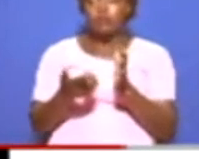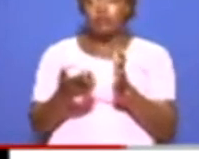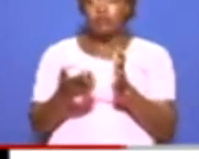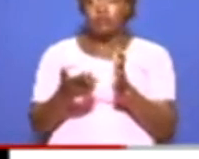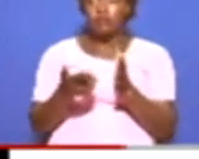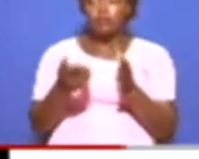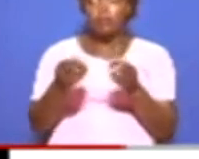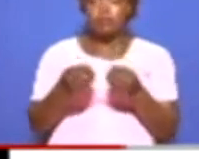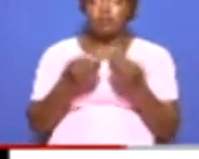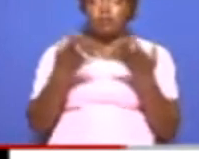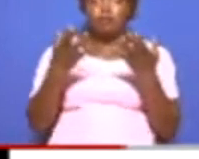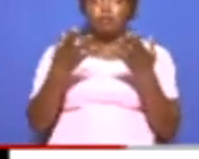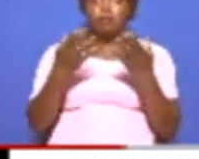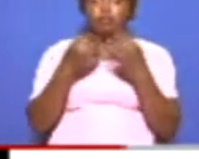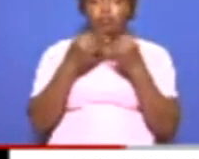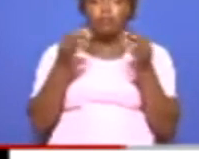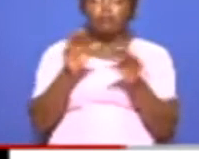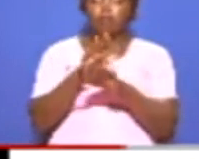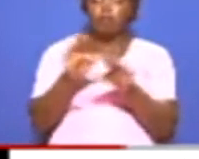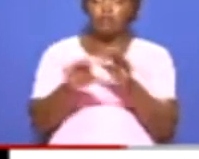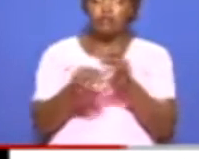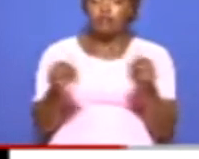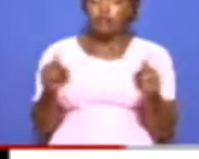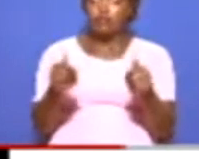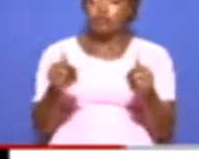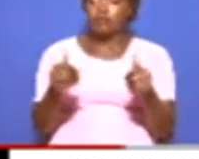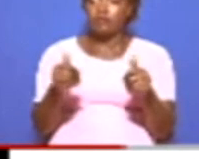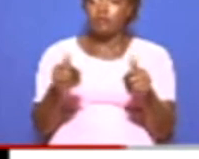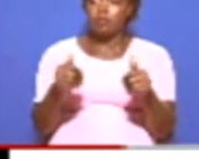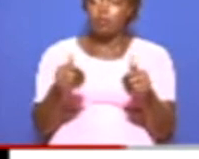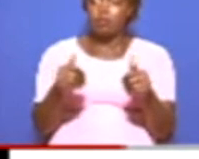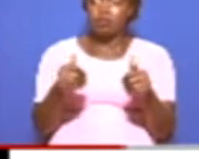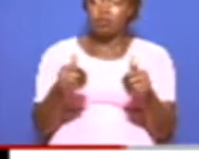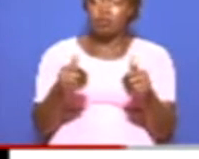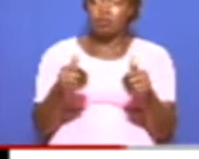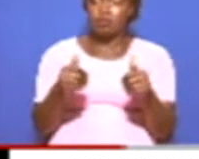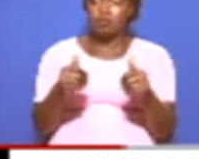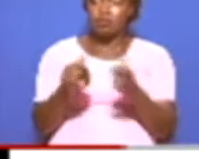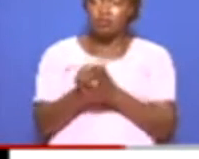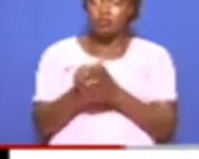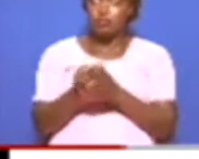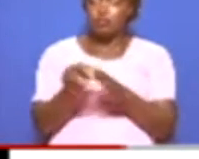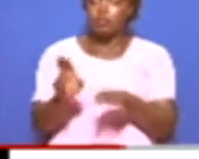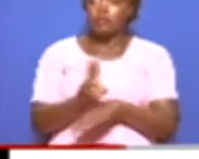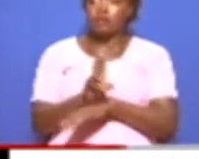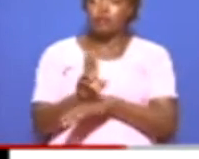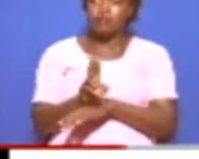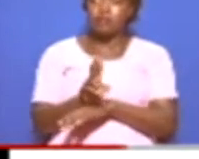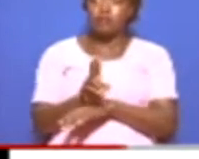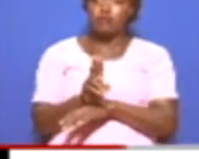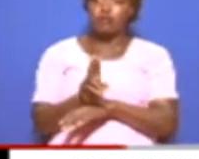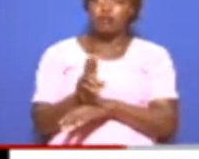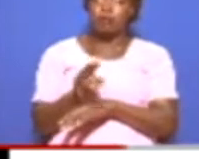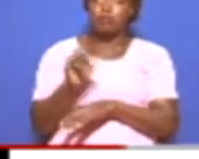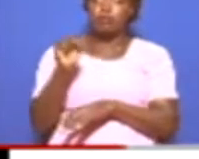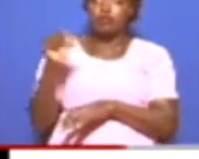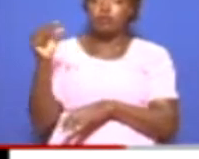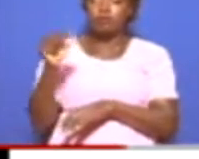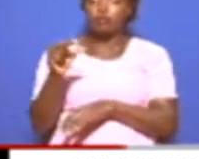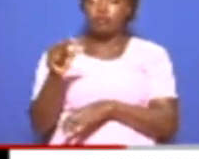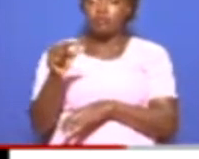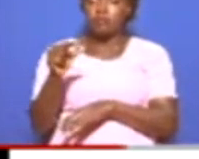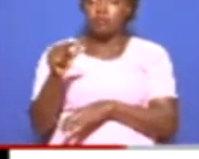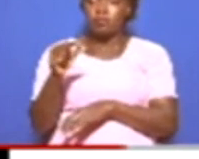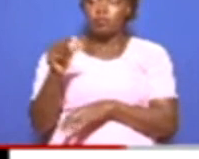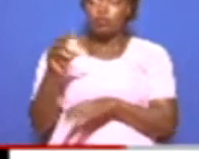ile information moja kwa moja, ndio maana inafaa kutumia hizi 5G ndio upate